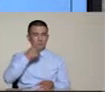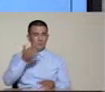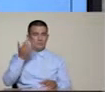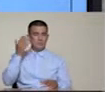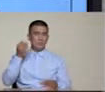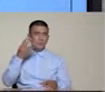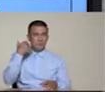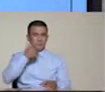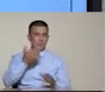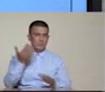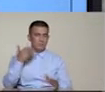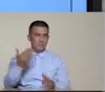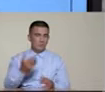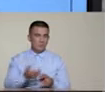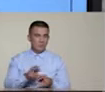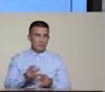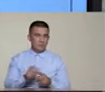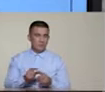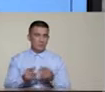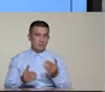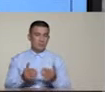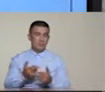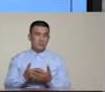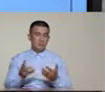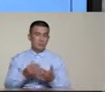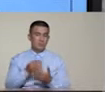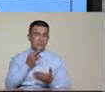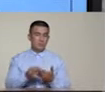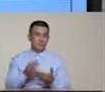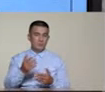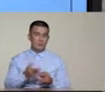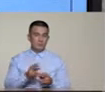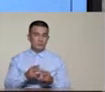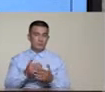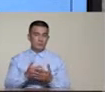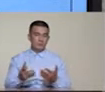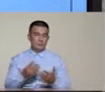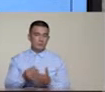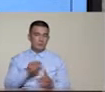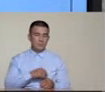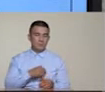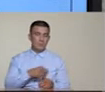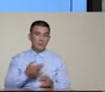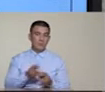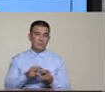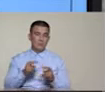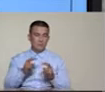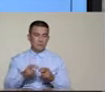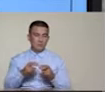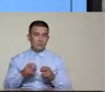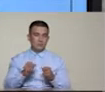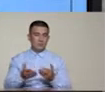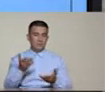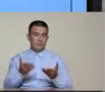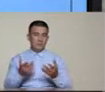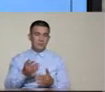tushunamiz. O'ylaymanki, siz javobingizni aniqlab bo'ldingiz va solishtirib ko'rishingiz mumkin to'g'ri